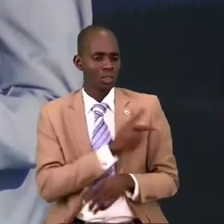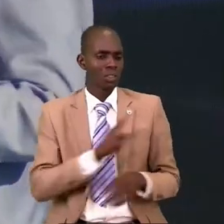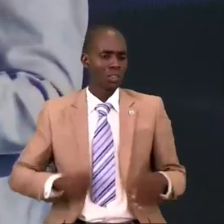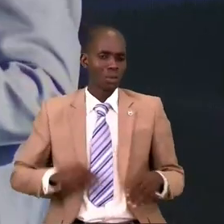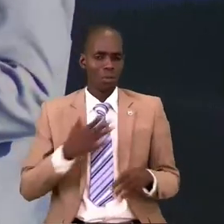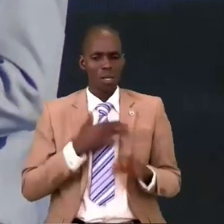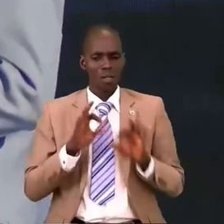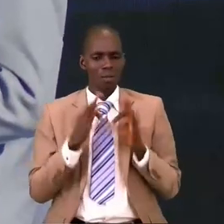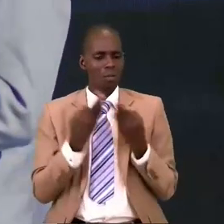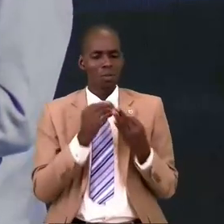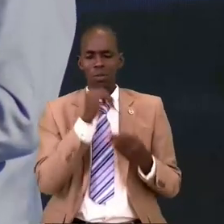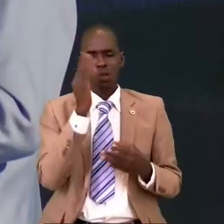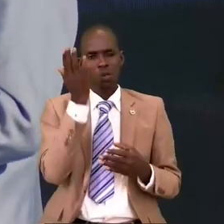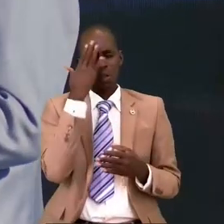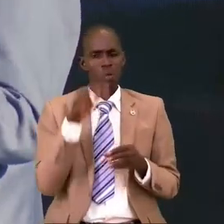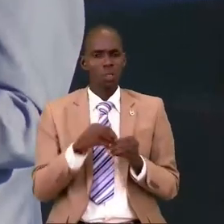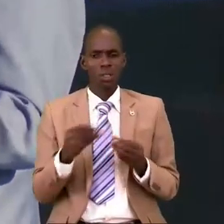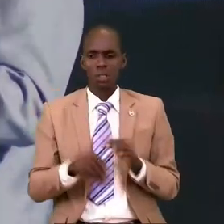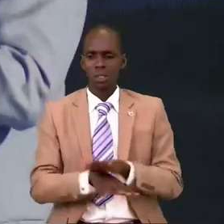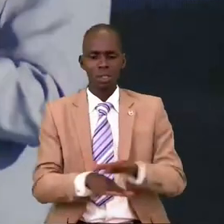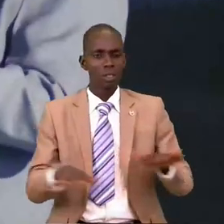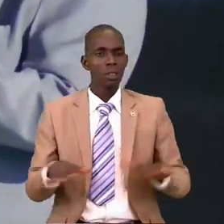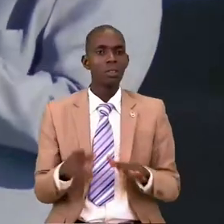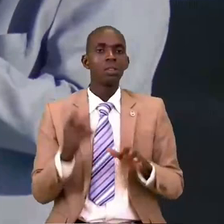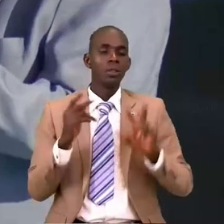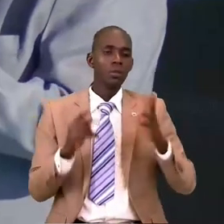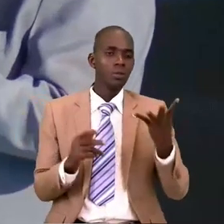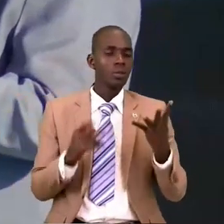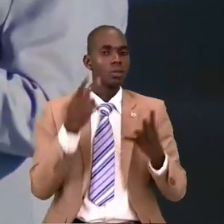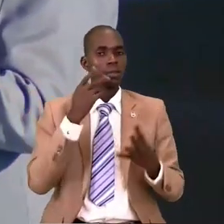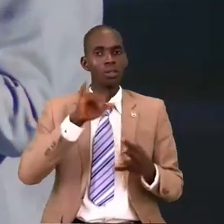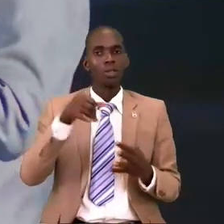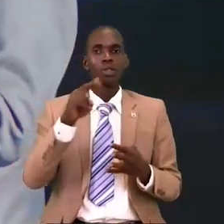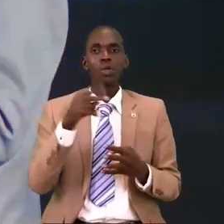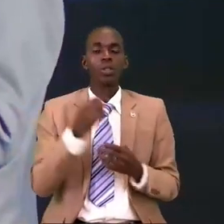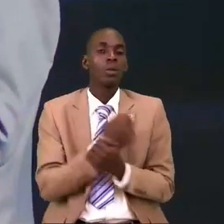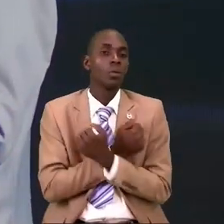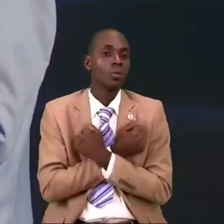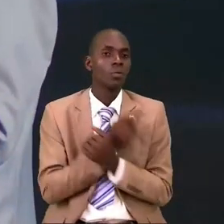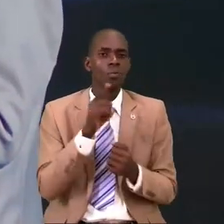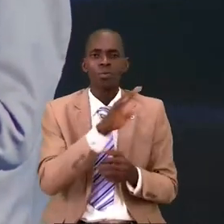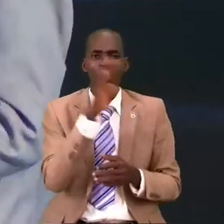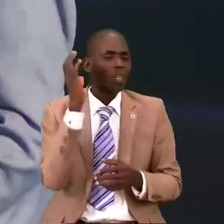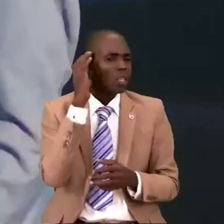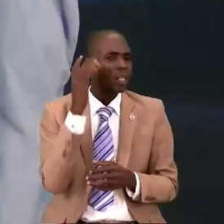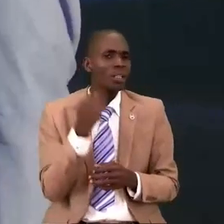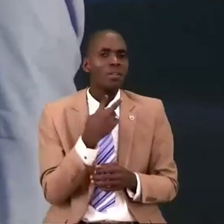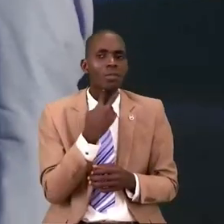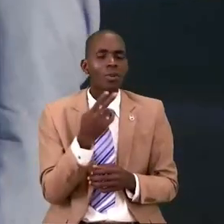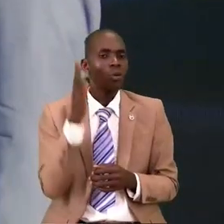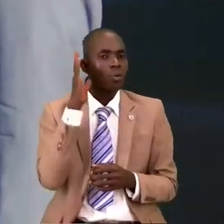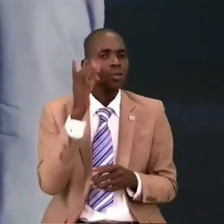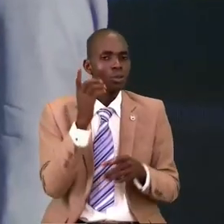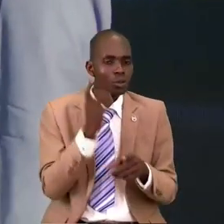bien-aimé, vous n'entendez jamais sa voix. Il s'appuyait seulement sur le Seigneur. Mais avant qu'il ne meure d'une